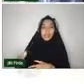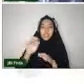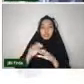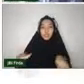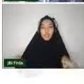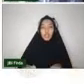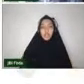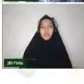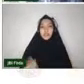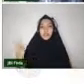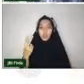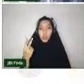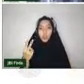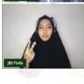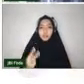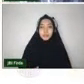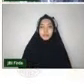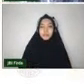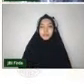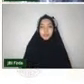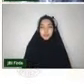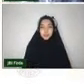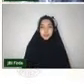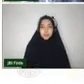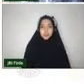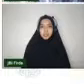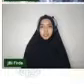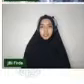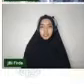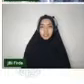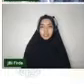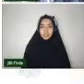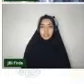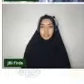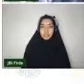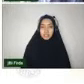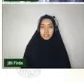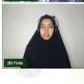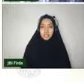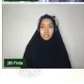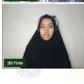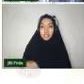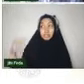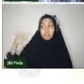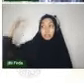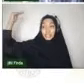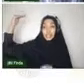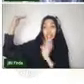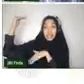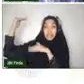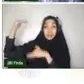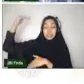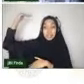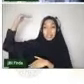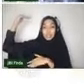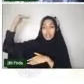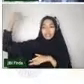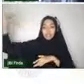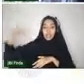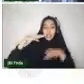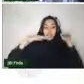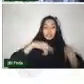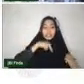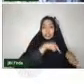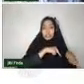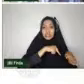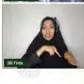Yang kedua, yaitu yang besar, yang banyak biasanya akan mempengaruhi yang kecil atau yang sedikit. Itu kan lazim mungkin kita ketahui